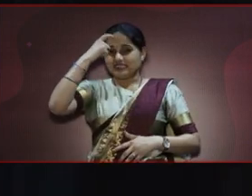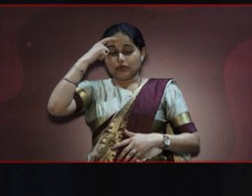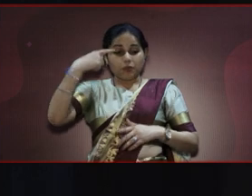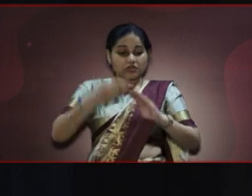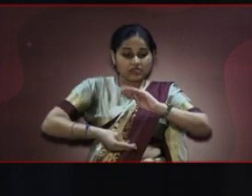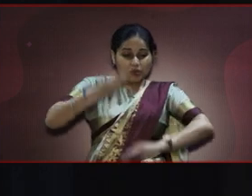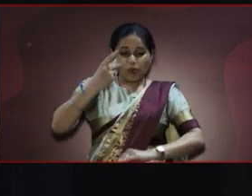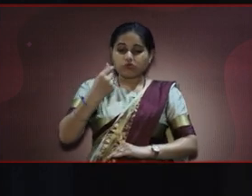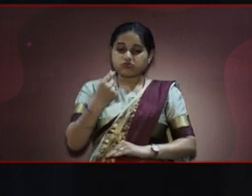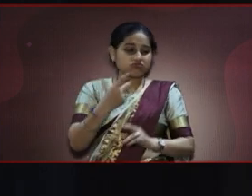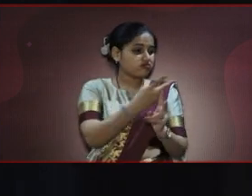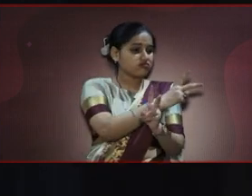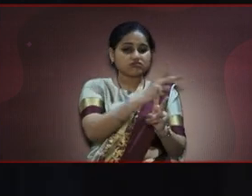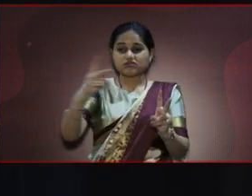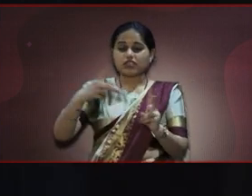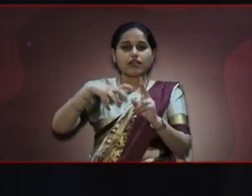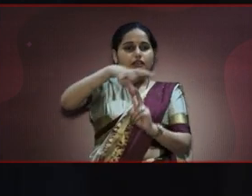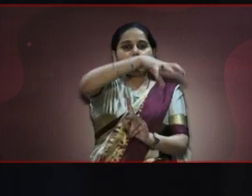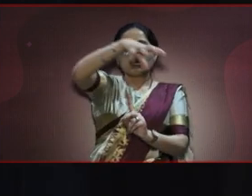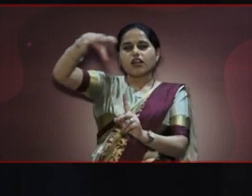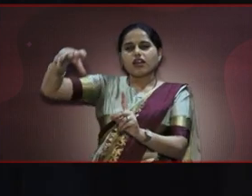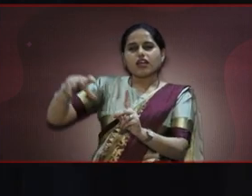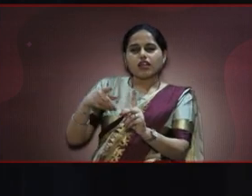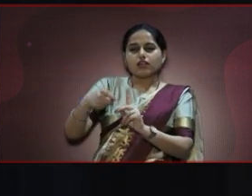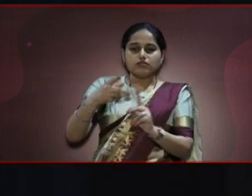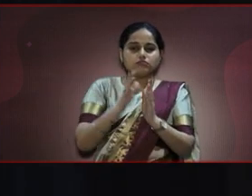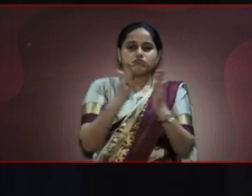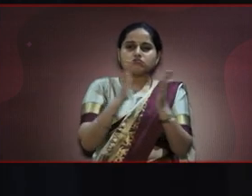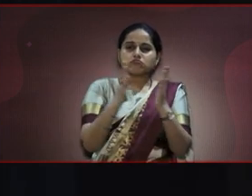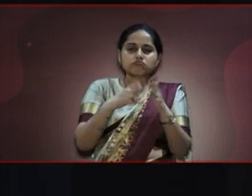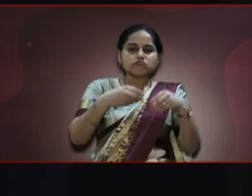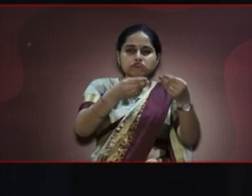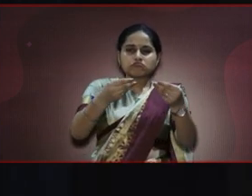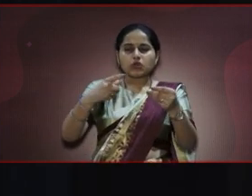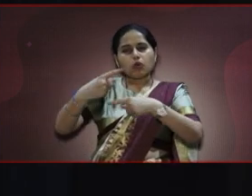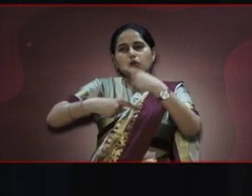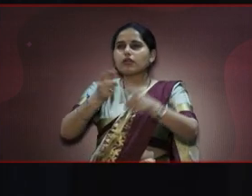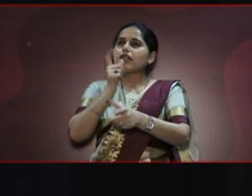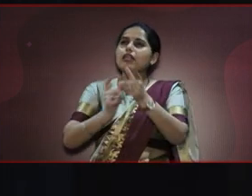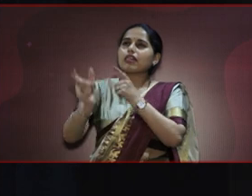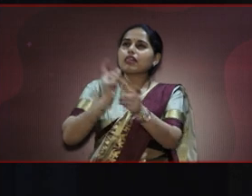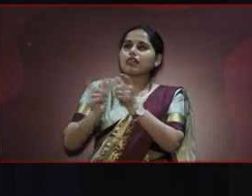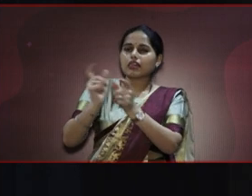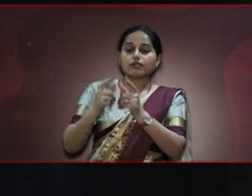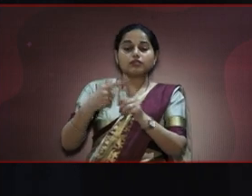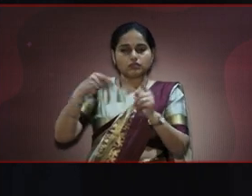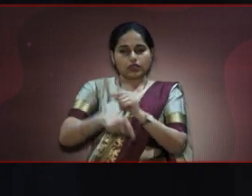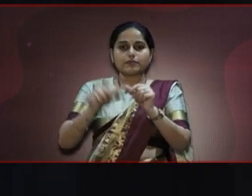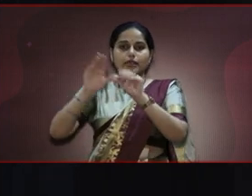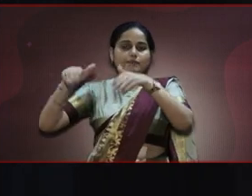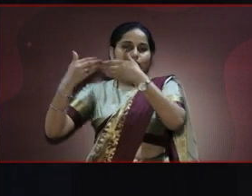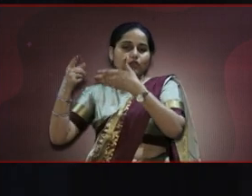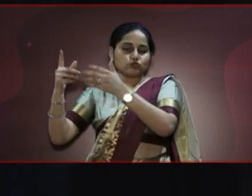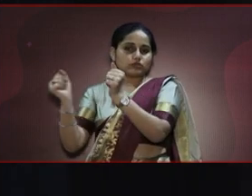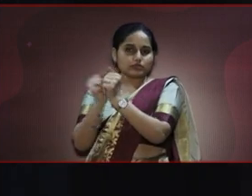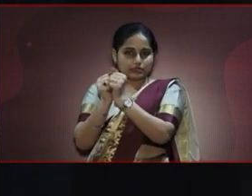कीमत पर जगह जगह परेशान होकर के उनके पुस्तकों को लेने का काम करते थे और ये शिकायतें आती रहती थी। तो इस बीच अमेजोन के साथ मिलकर के हम